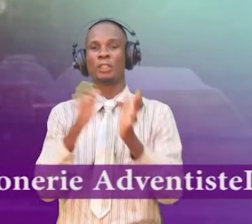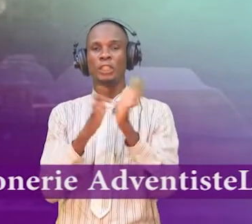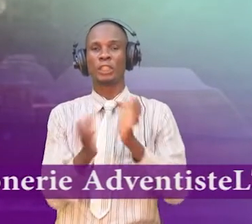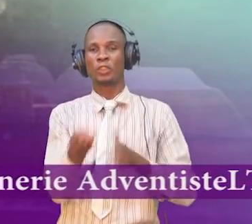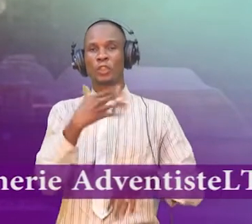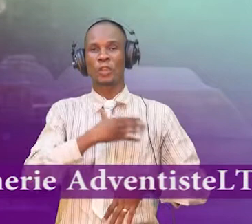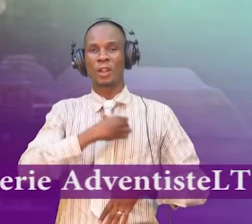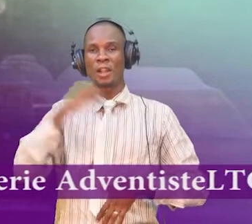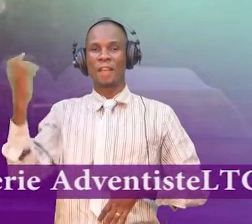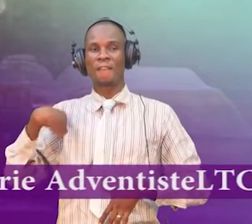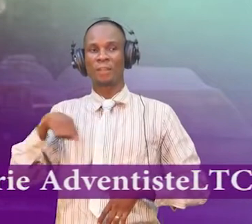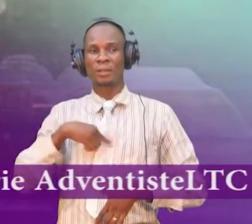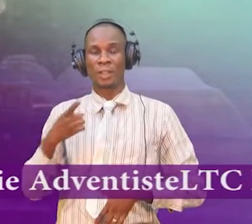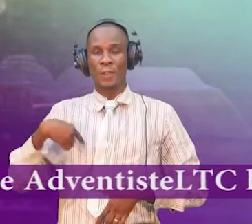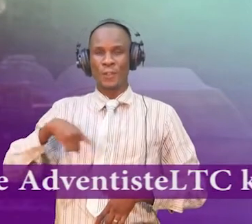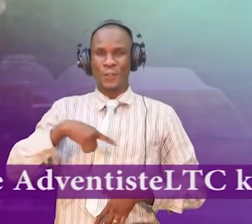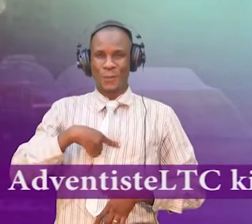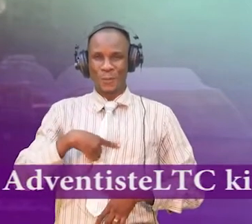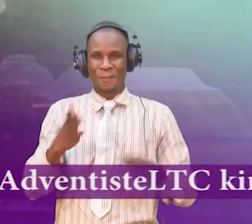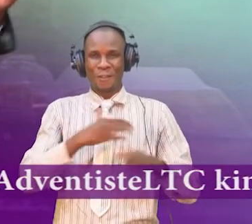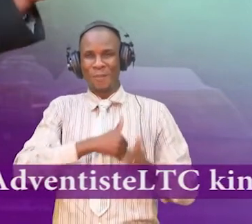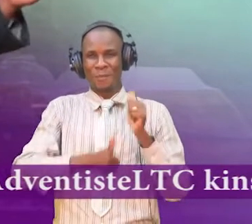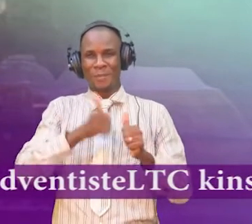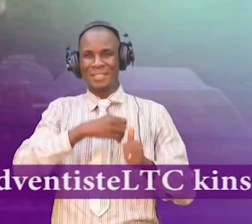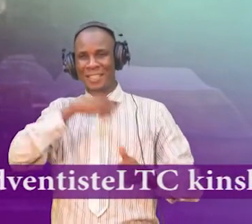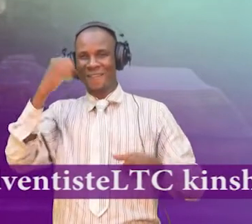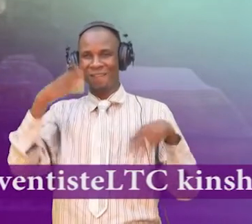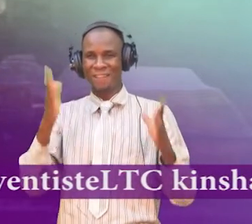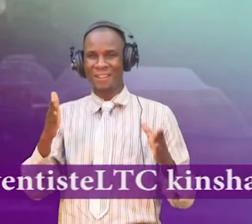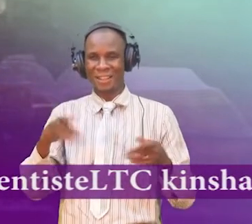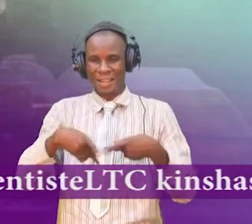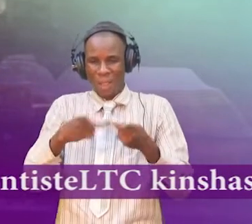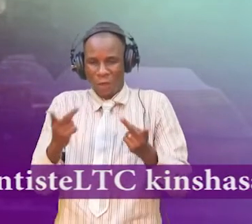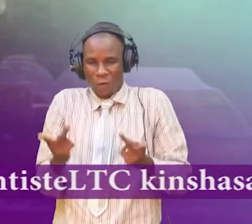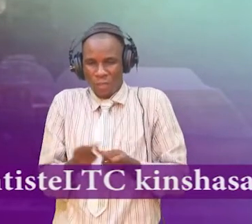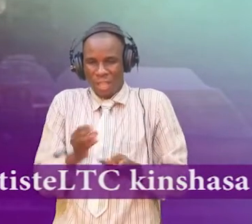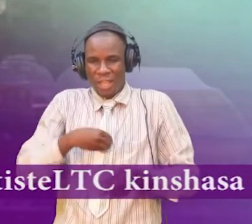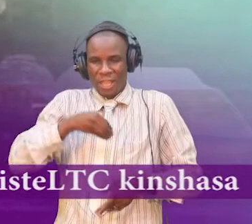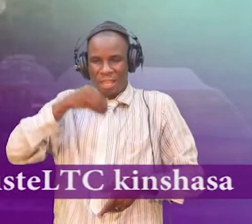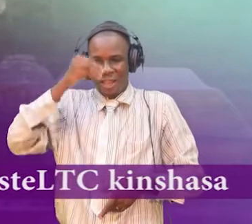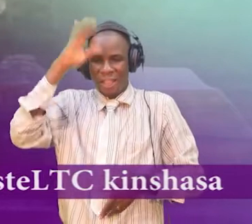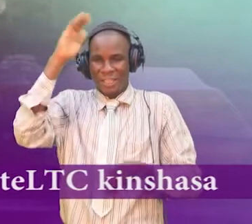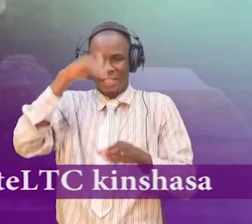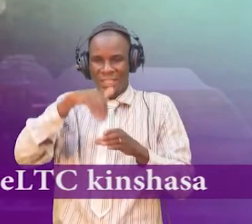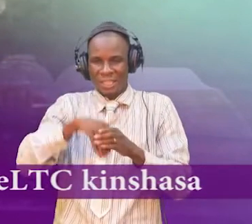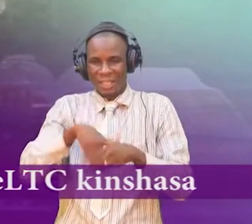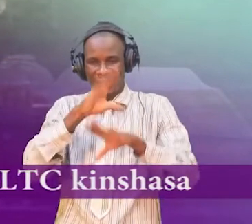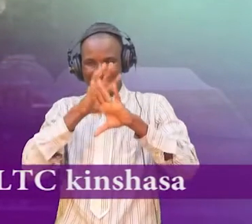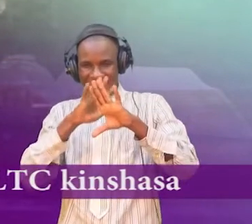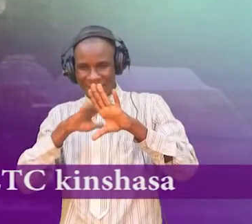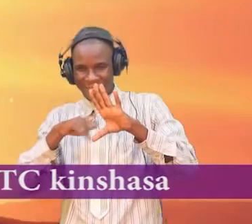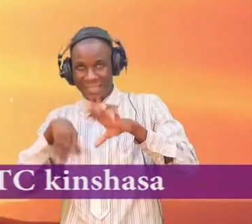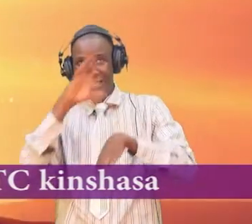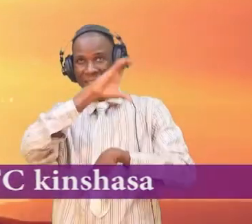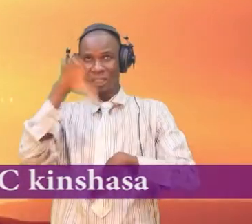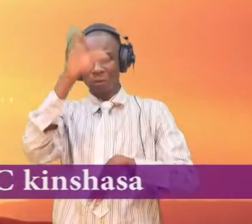penza manaka monene. Oyo Nzambe asalaki pona lobiko ya mokili mpeli siko ya bokela minyoso.